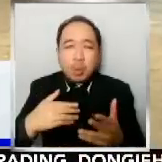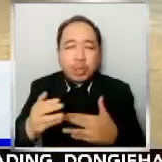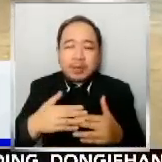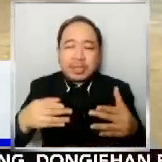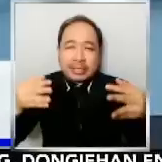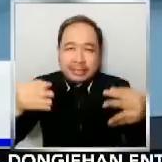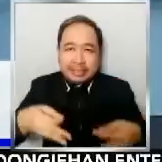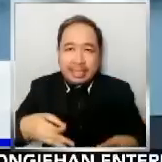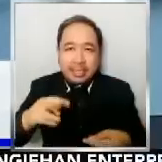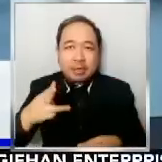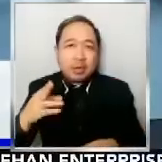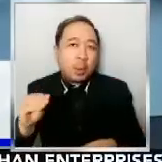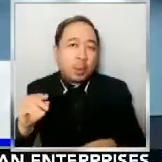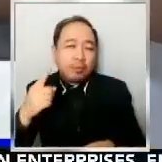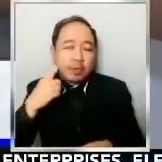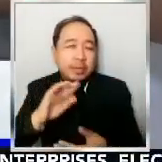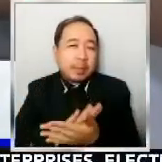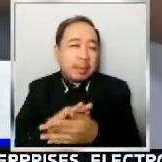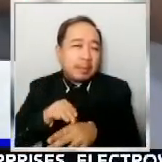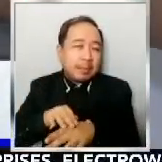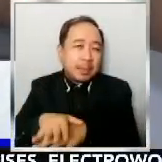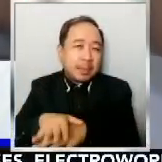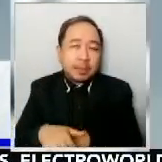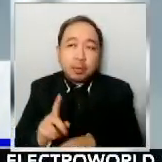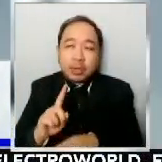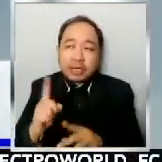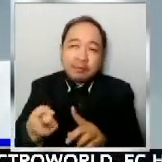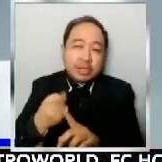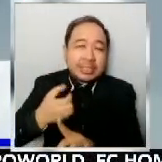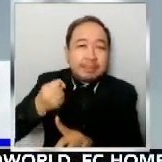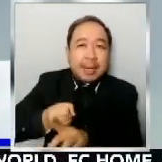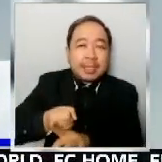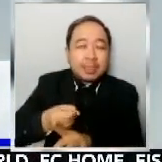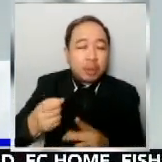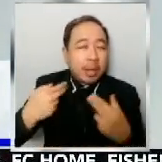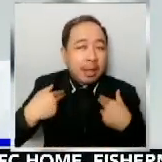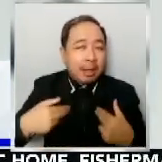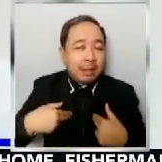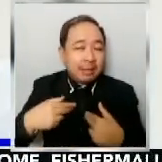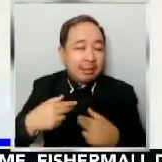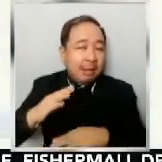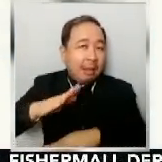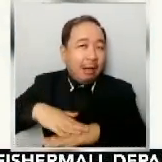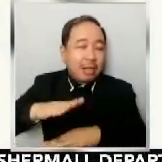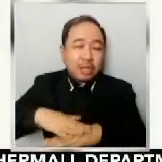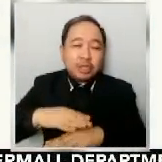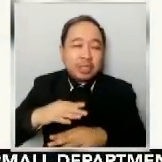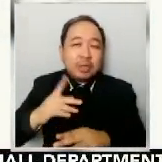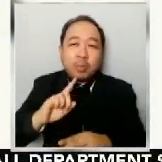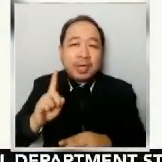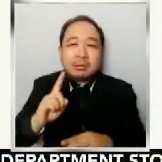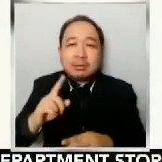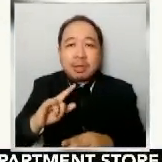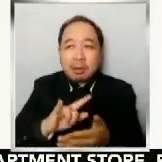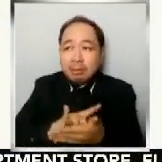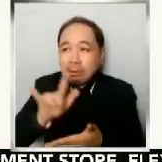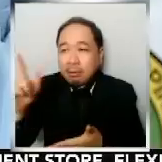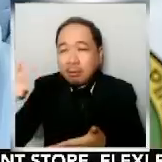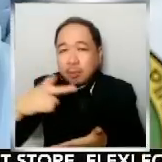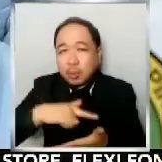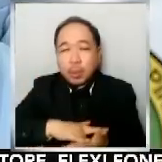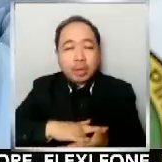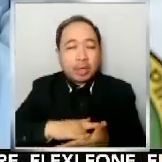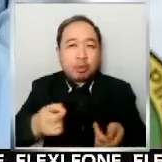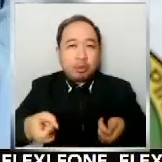Ang una raw maapektuhan sa anumang pagbabago sa health alert status ng pandemya, ang border control. Slowly, we have eased our